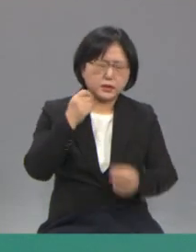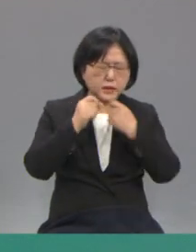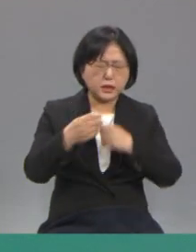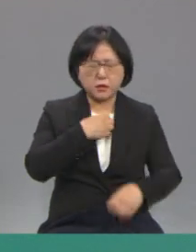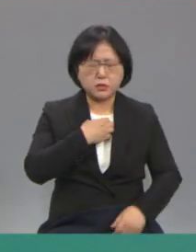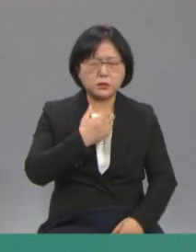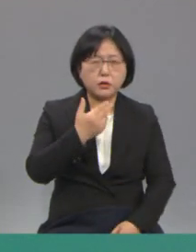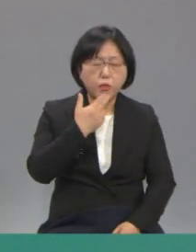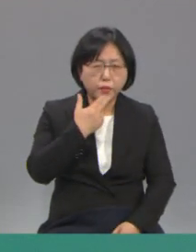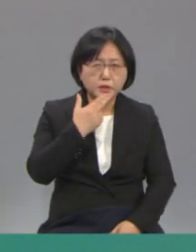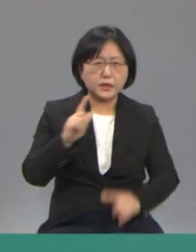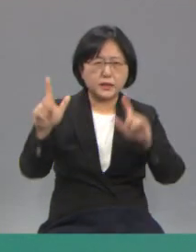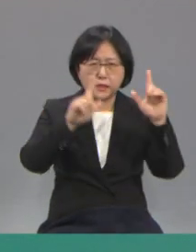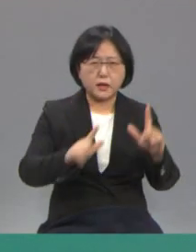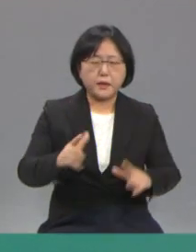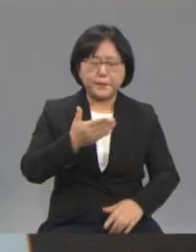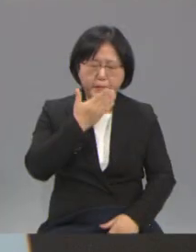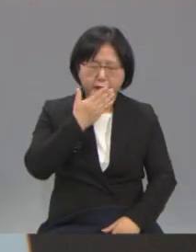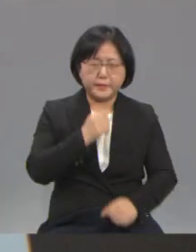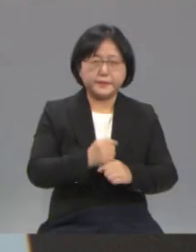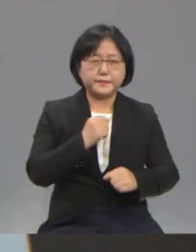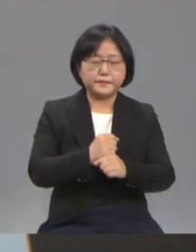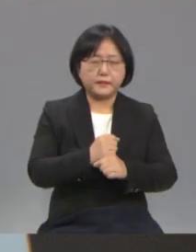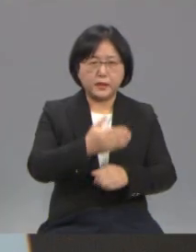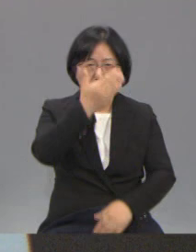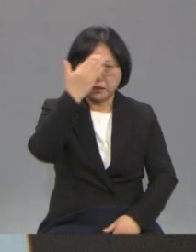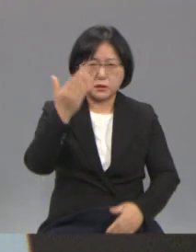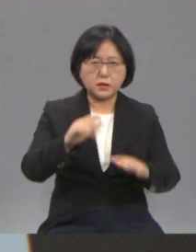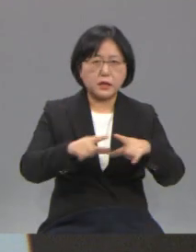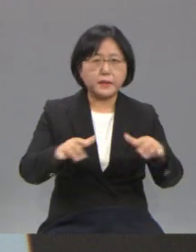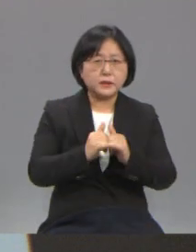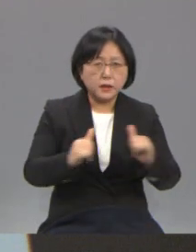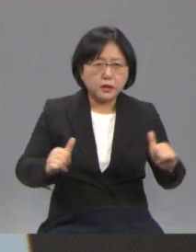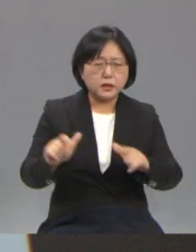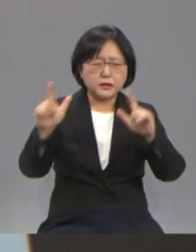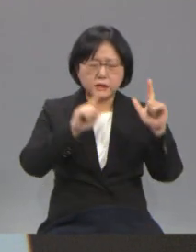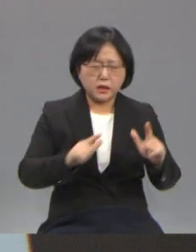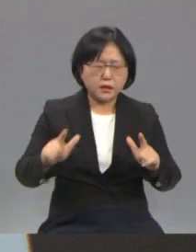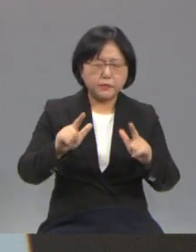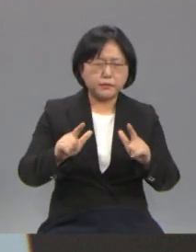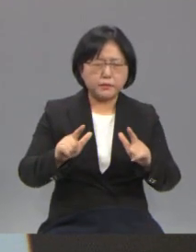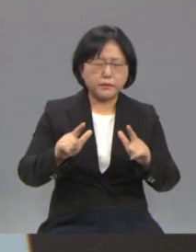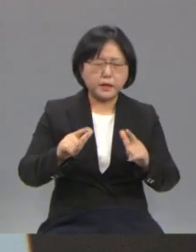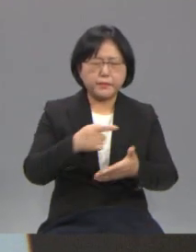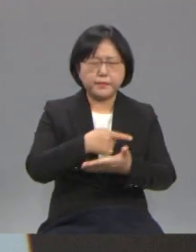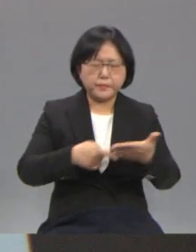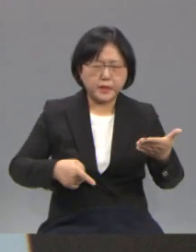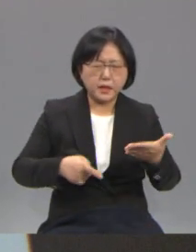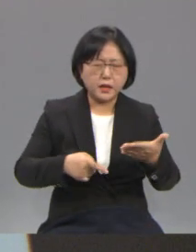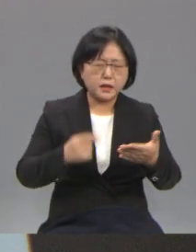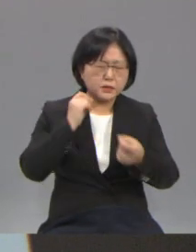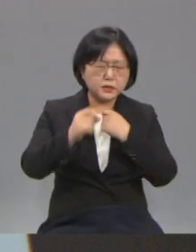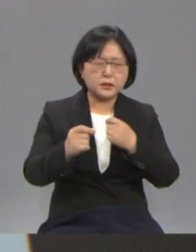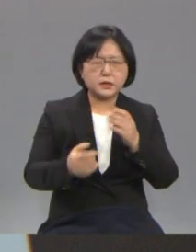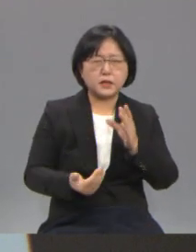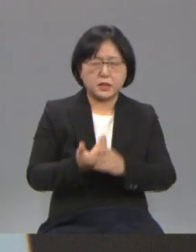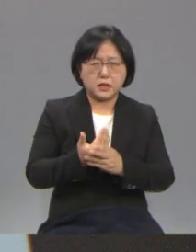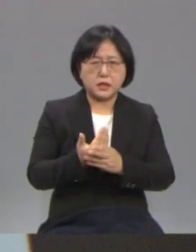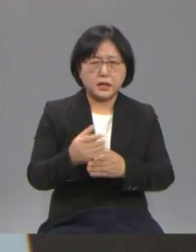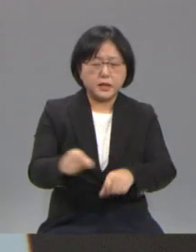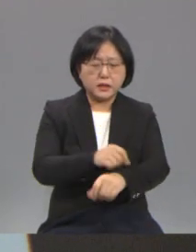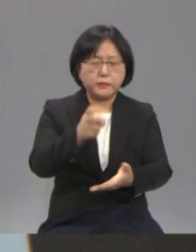없이 살 수 있도록 하겠습니다 청년 서민들의 삶을 삭아버린 전세 문제는